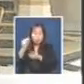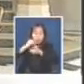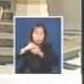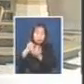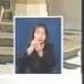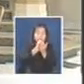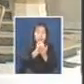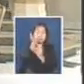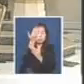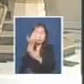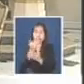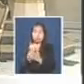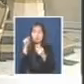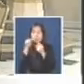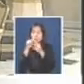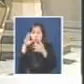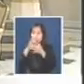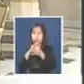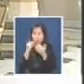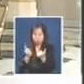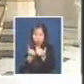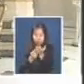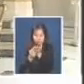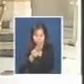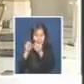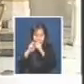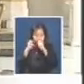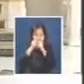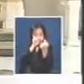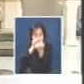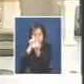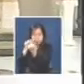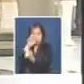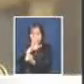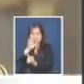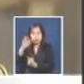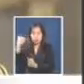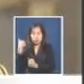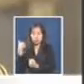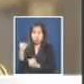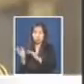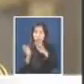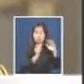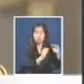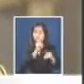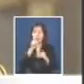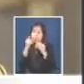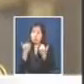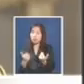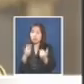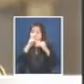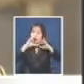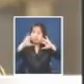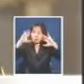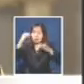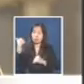างๆในเฉพาะจุดในรายที่เรียกว่าแก้ปัญหาให้ตรงจุดให้มากขึ้นค่ะ ก็เป็นความประสงค์ของทางรัฐบาลเองใช่ไหมครับที่เราได้เห็นว่ารัฐบาลมีทั้งนโยบ